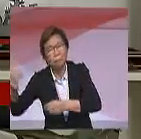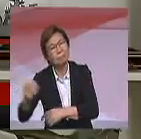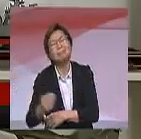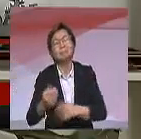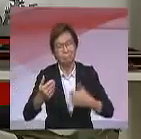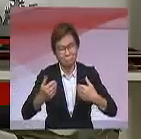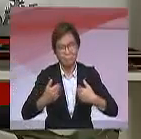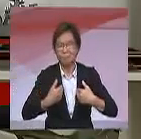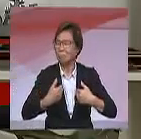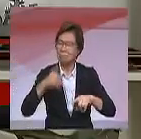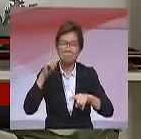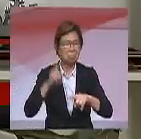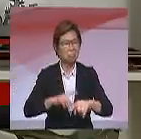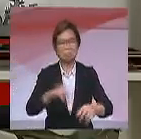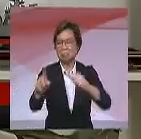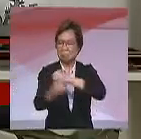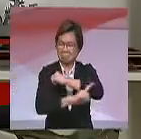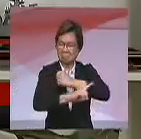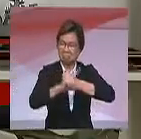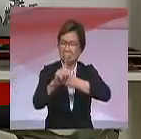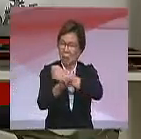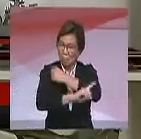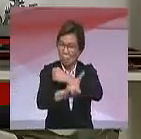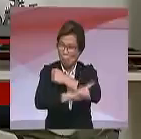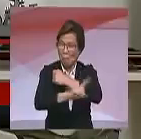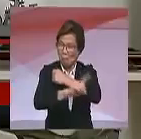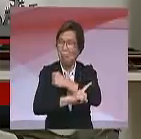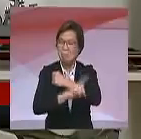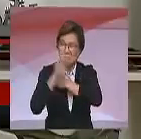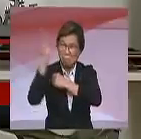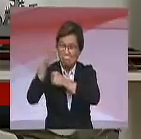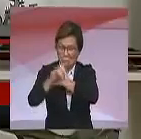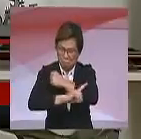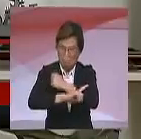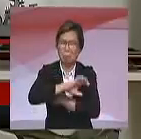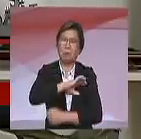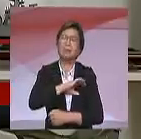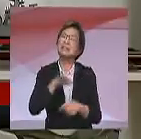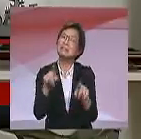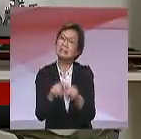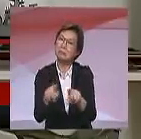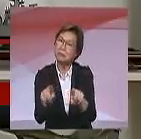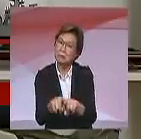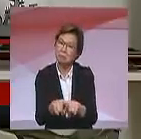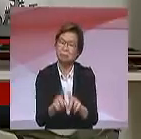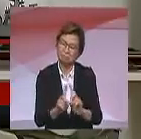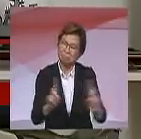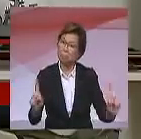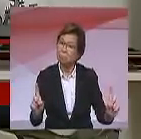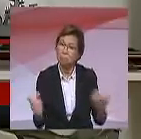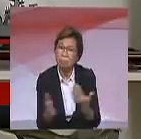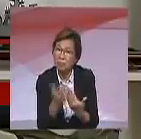tidak dimaafkan dan diambil tindakan oleh pihak berkuasa. Begitu jugalah dengan penjarakan